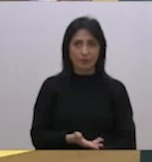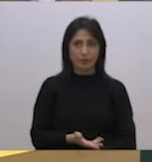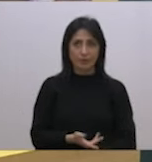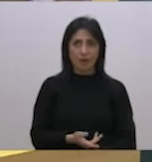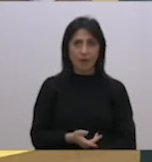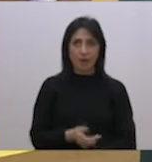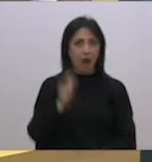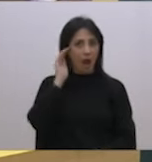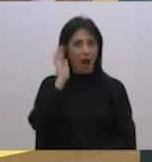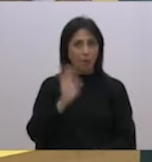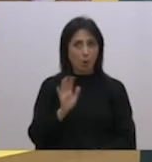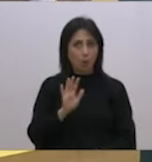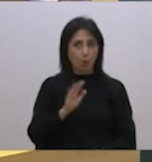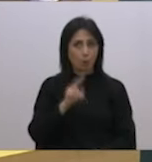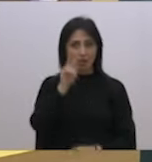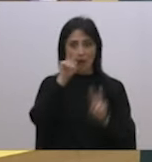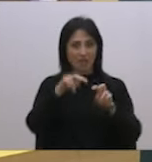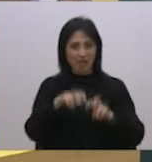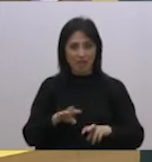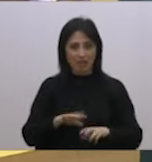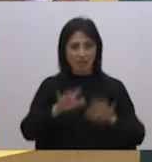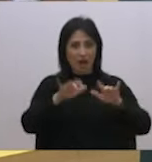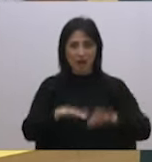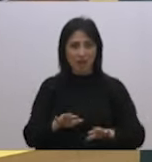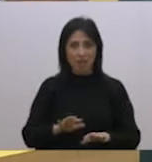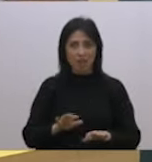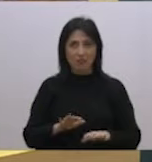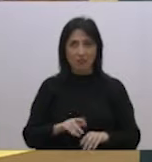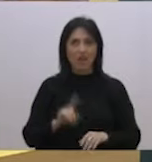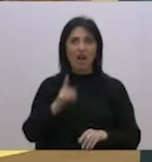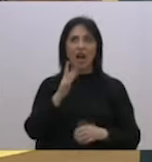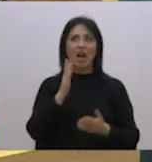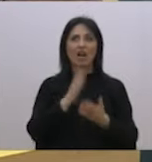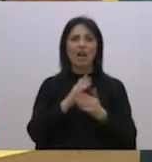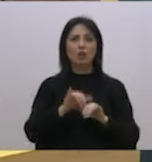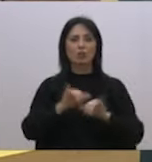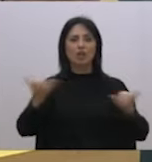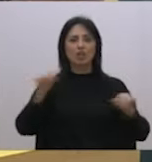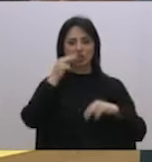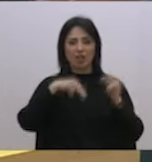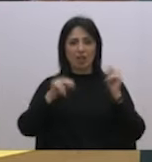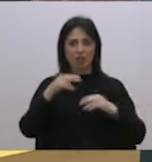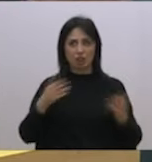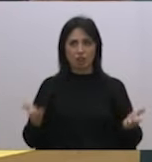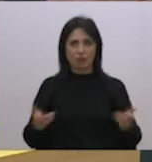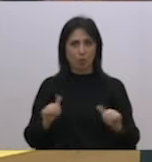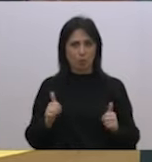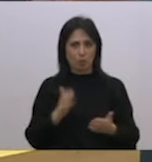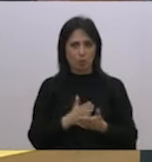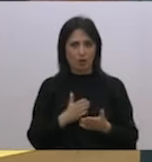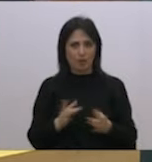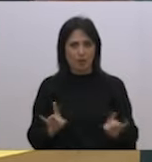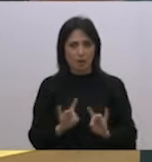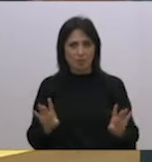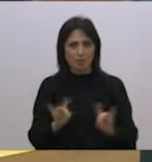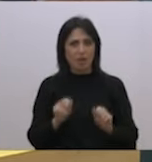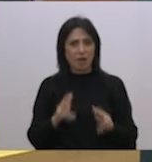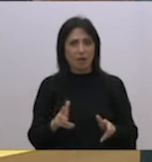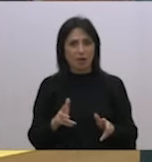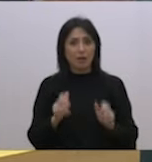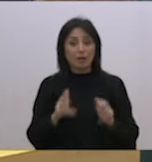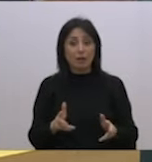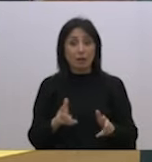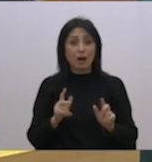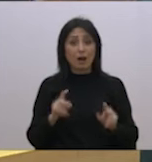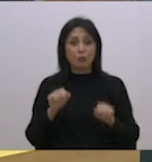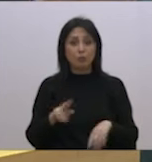Arts mausimino, arts de atualier, arts gajhriko, dar atoga gazil da reșaul. E zogorari, te amixemi, te logica și zogorgi